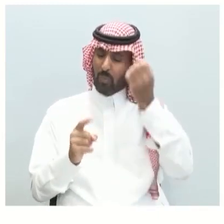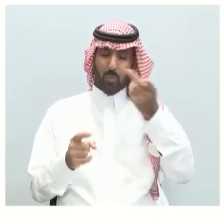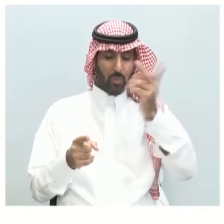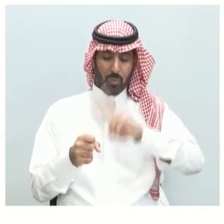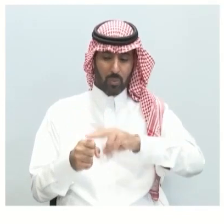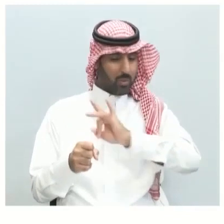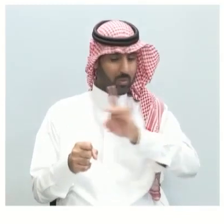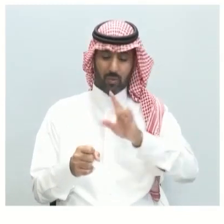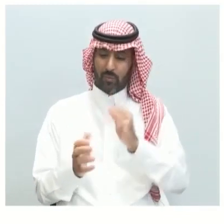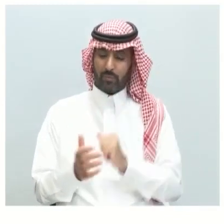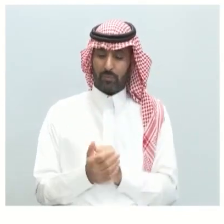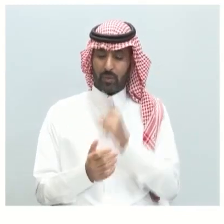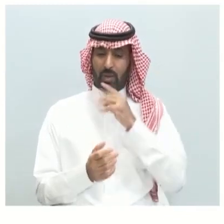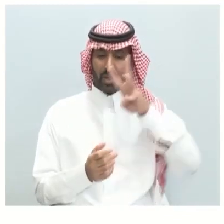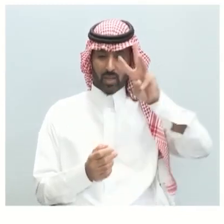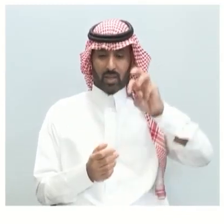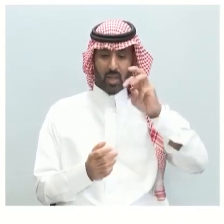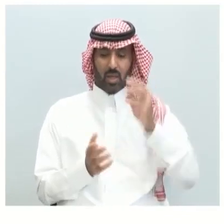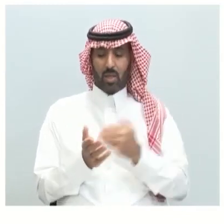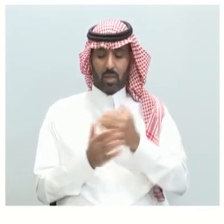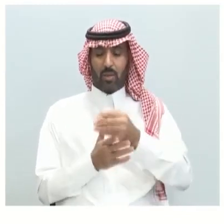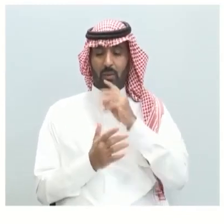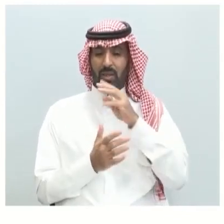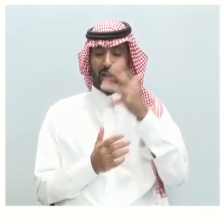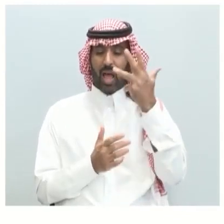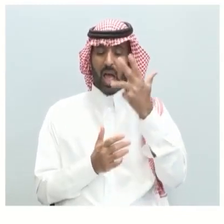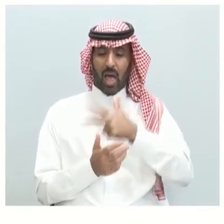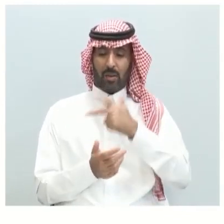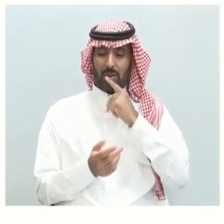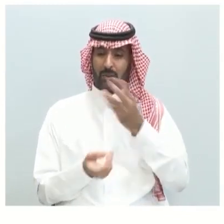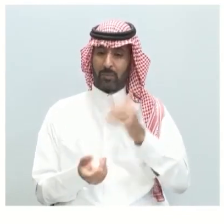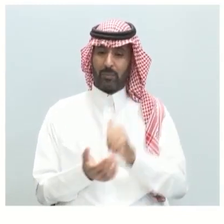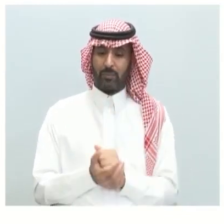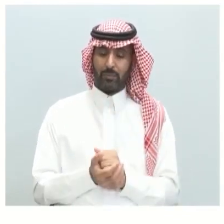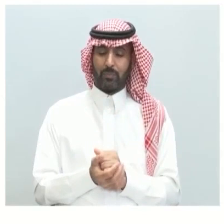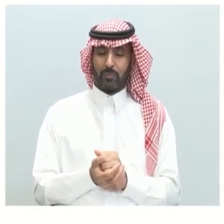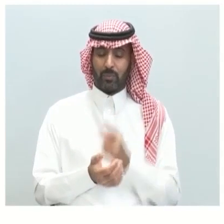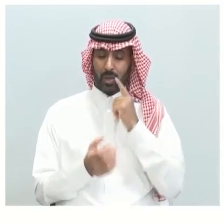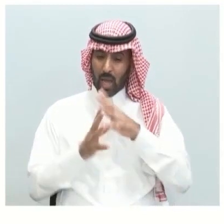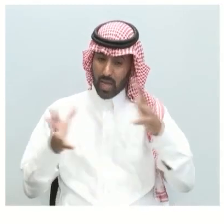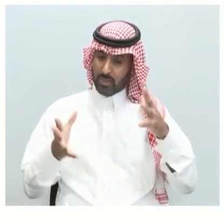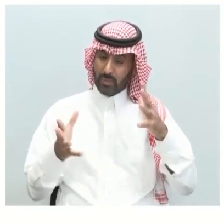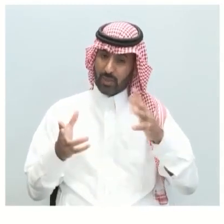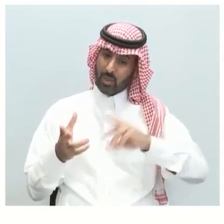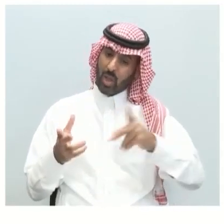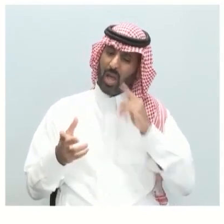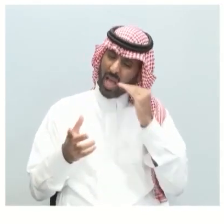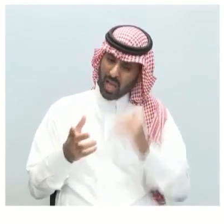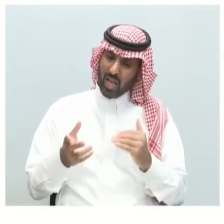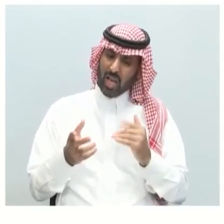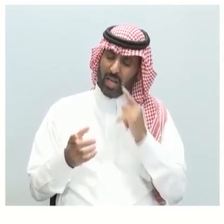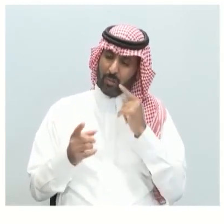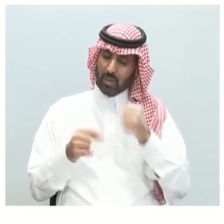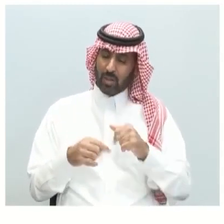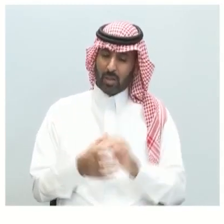بنفس المقدار هنا 30 وهنا 80 اذا لم تكون بنفس المقدار الحجم الجديد سيكون اقل من